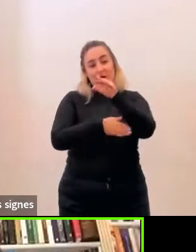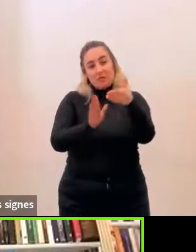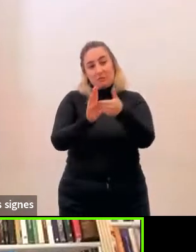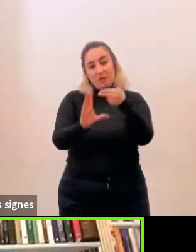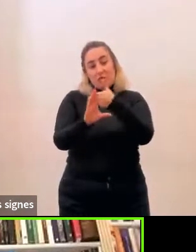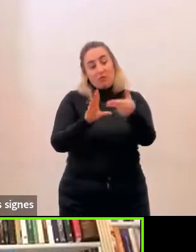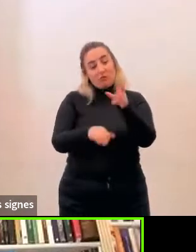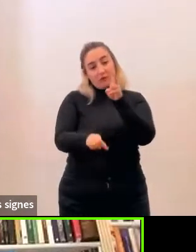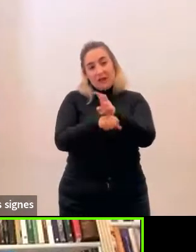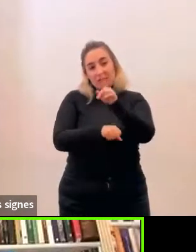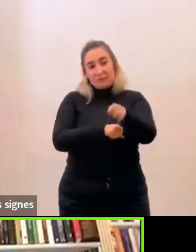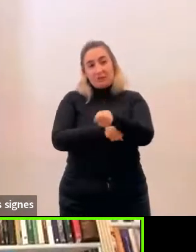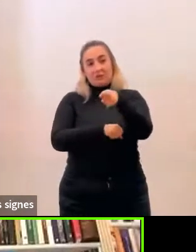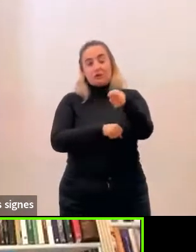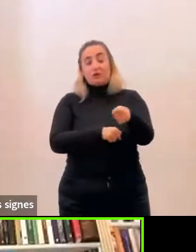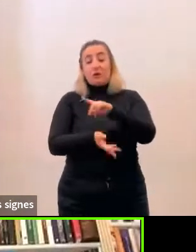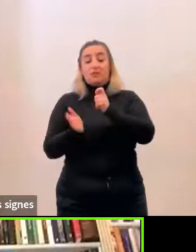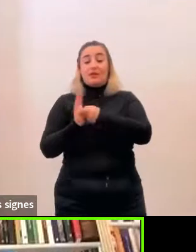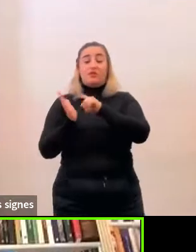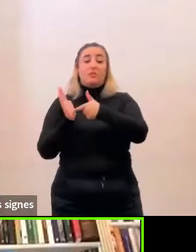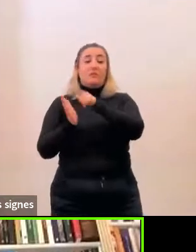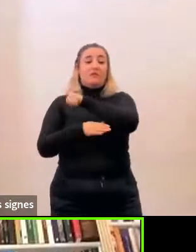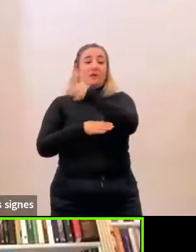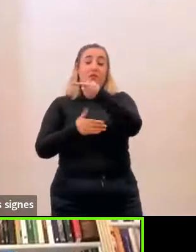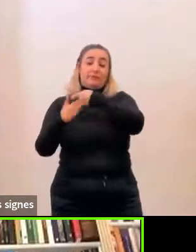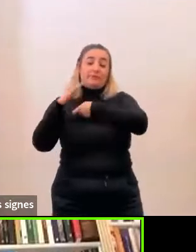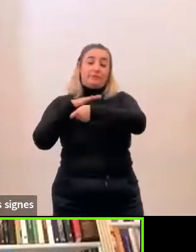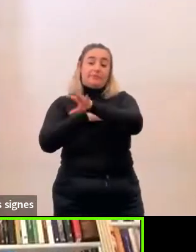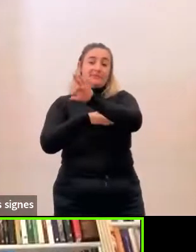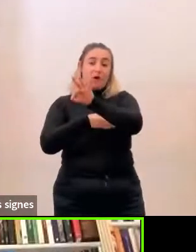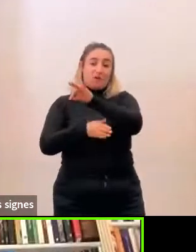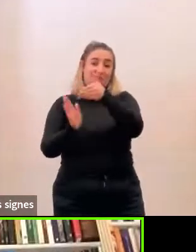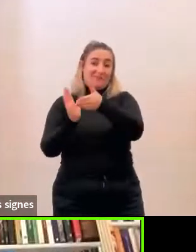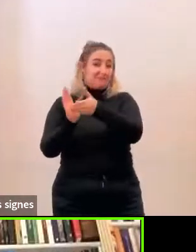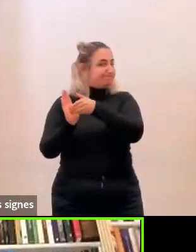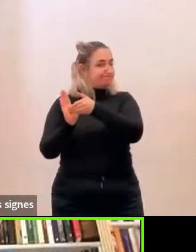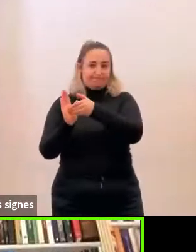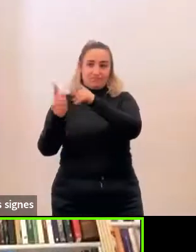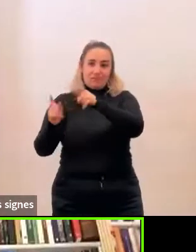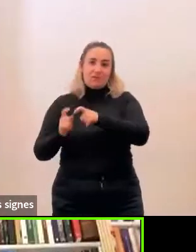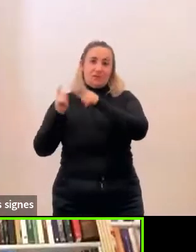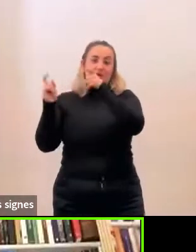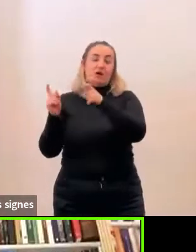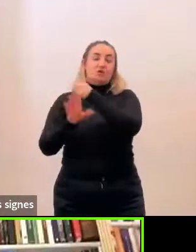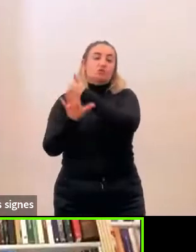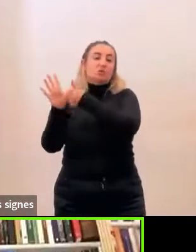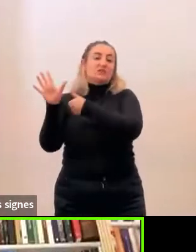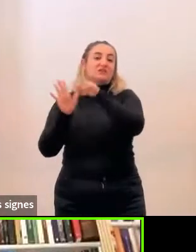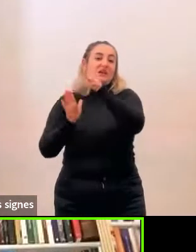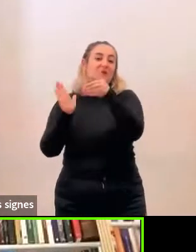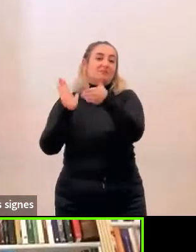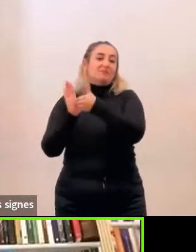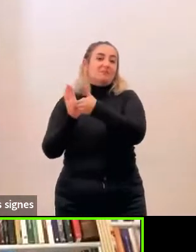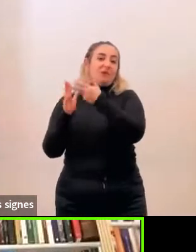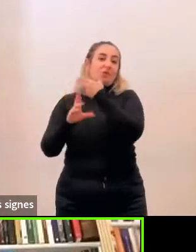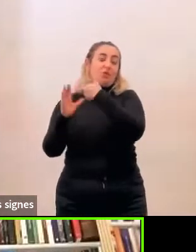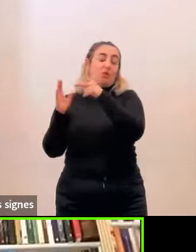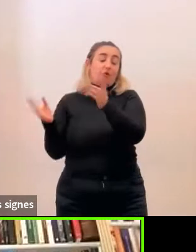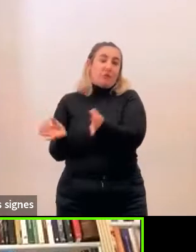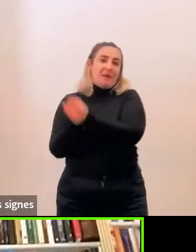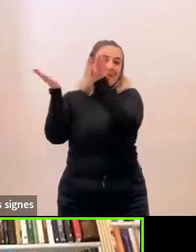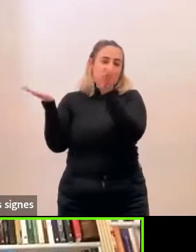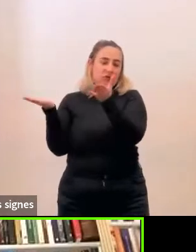En 2021, cette subvention avait été portée exceptionnellement à 65 000 euros. Voilà, donc nous revenons au